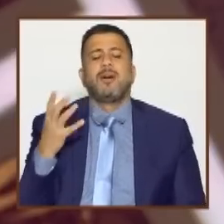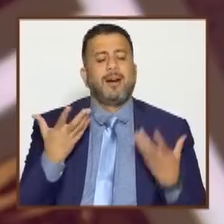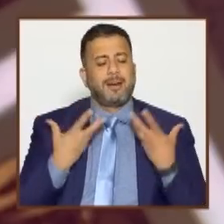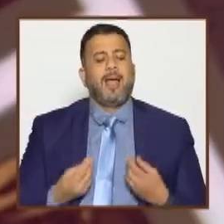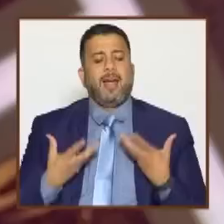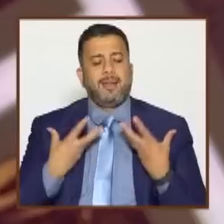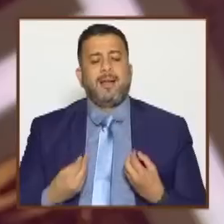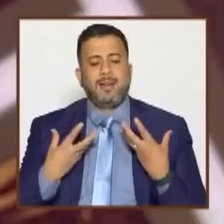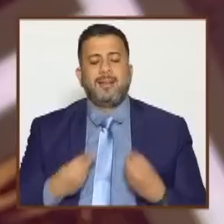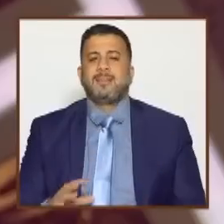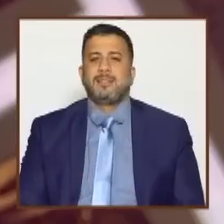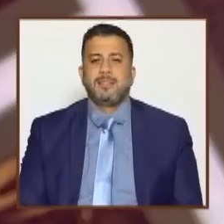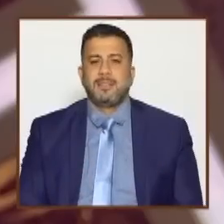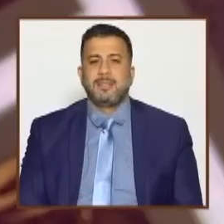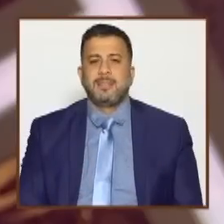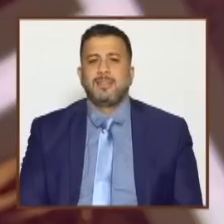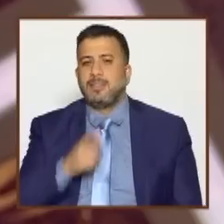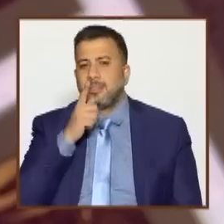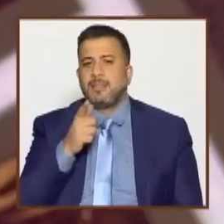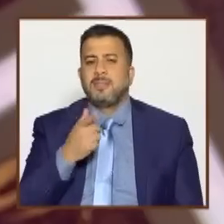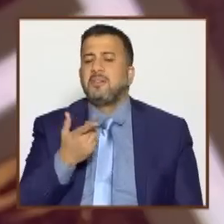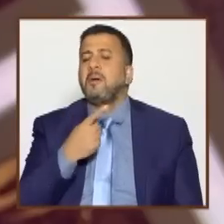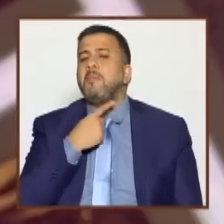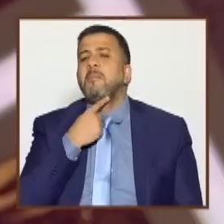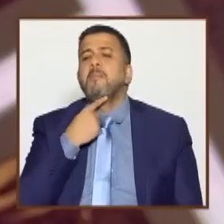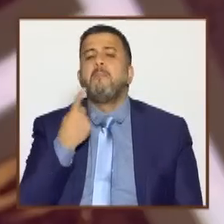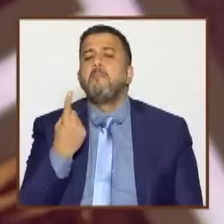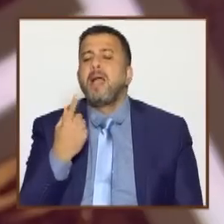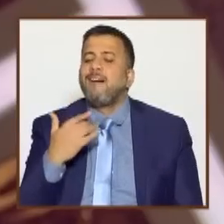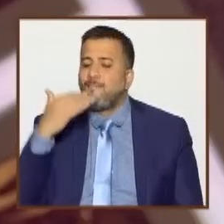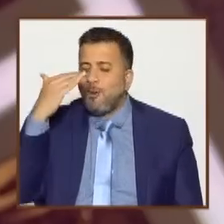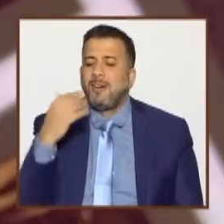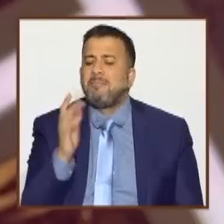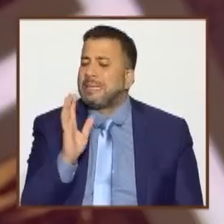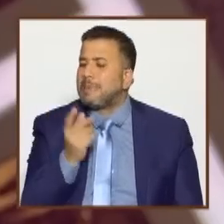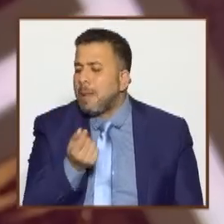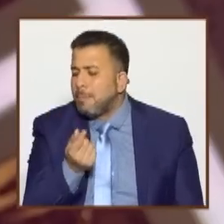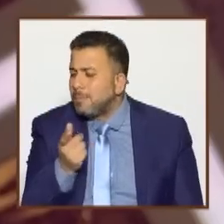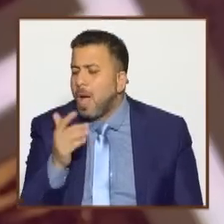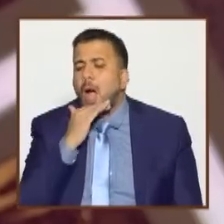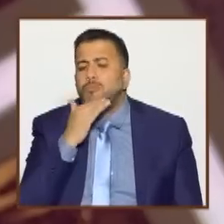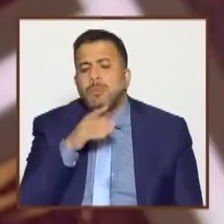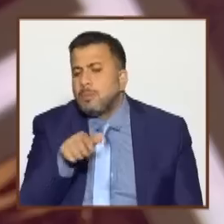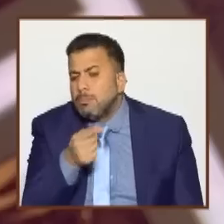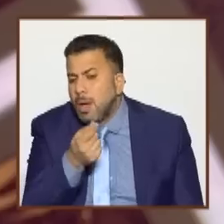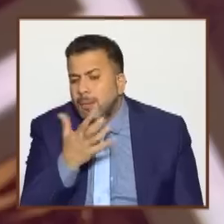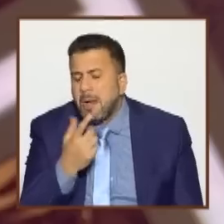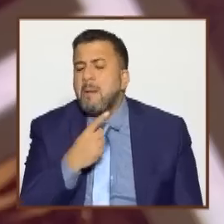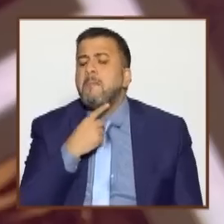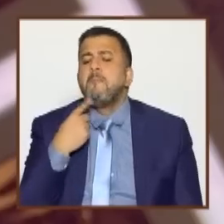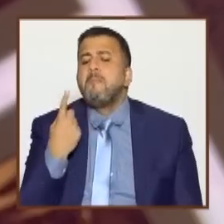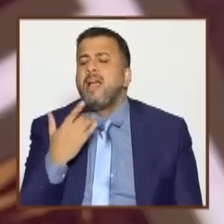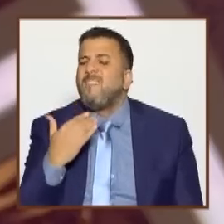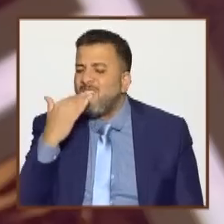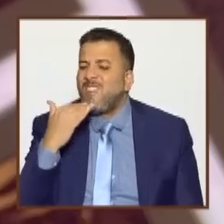سألوهم الوالدين يقولون والله فوق الخمسمية مثلا، فوق المئة درهم مثلا، هم يقصدون يعني مبلغ آخر. هذه تورية